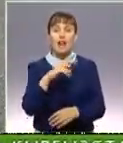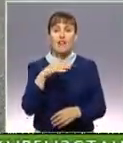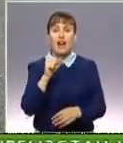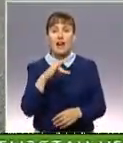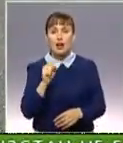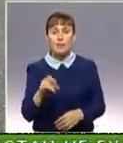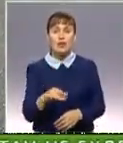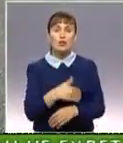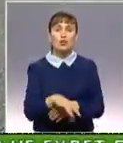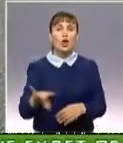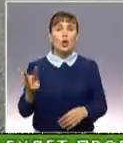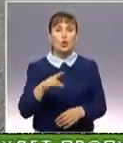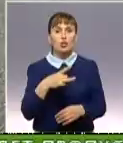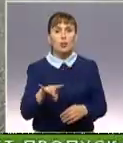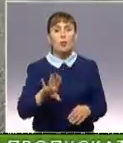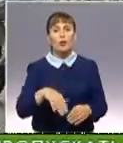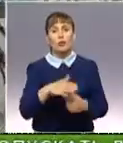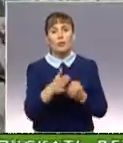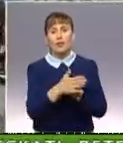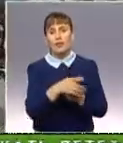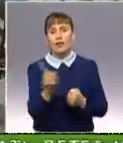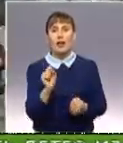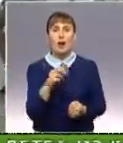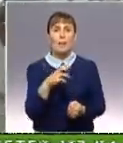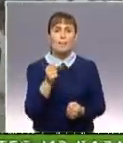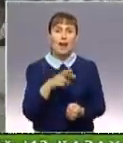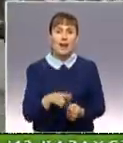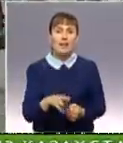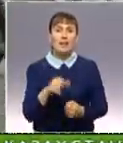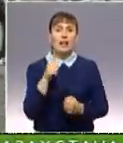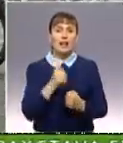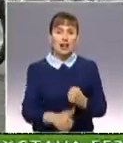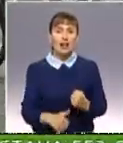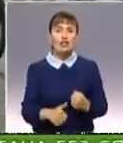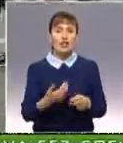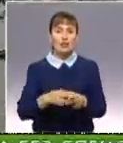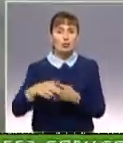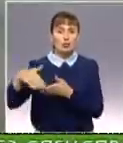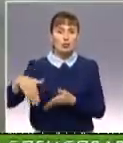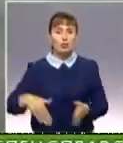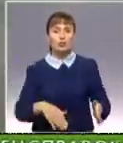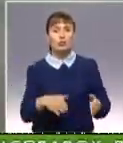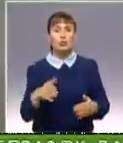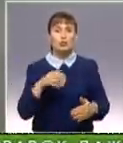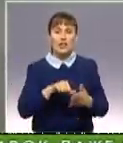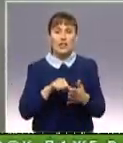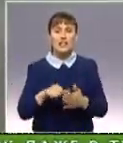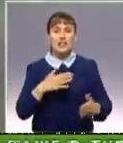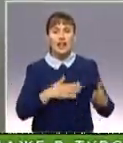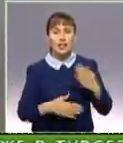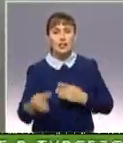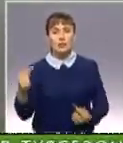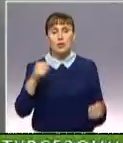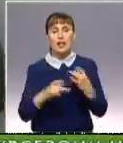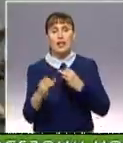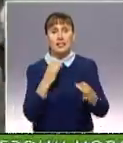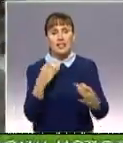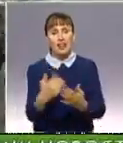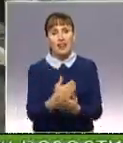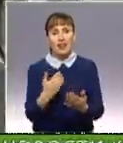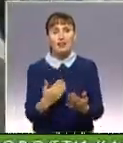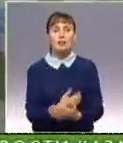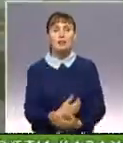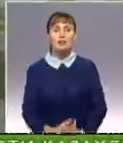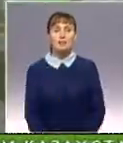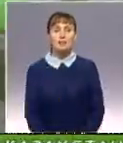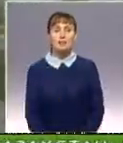Аль-Фараби, улица Розабакиева, а затем проспект Абая. На каждом отрезке трассы участники радостно делились друг с другом позитивными